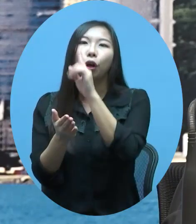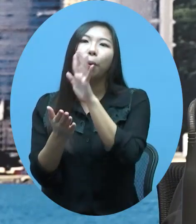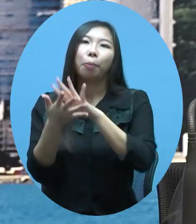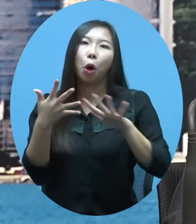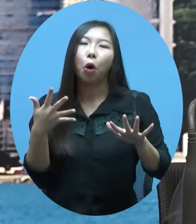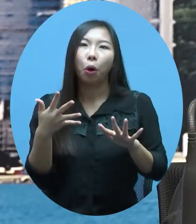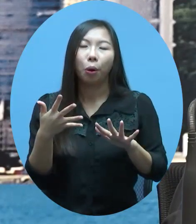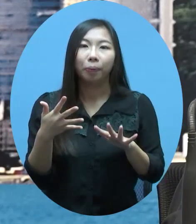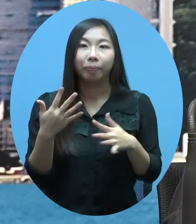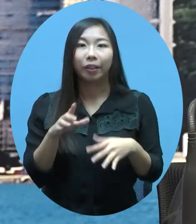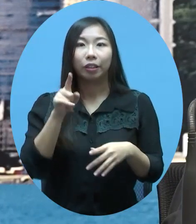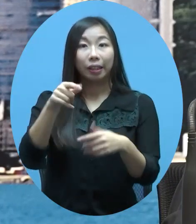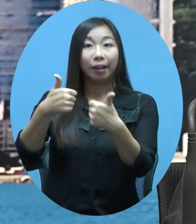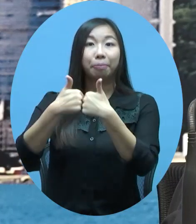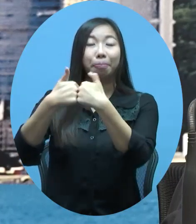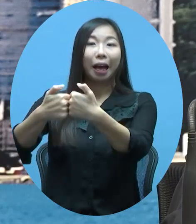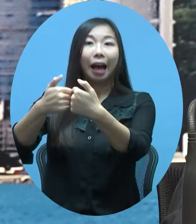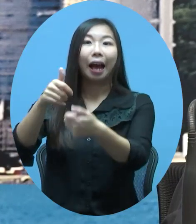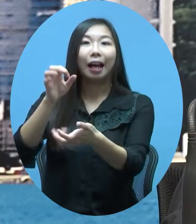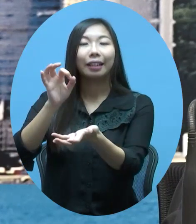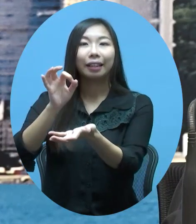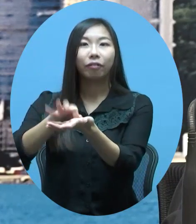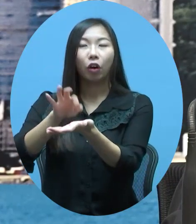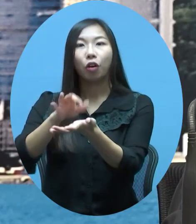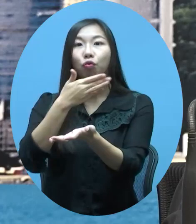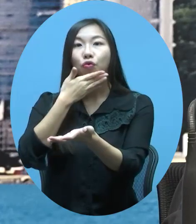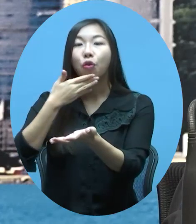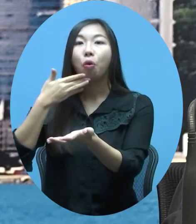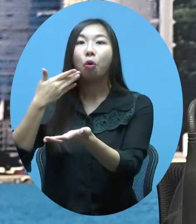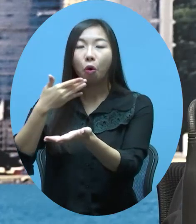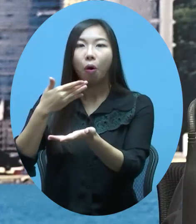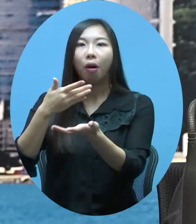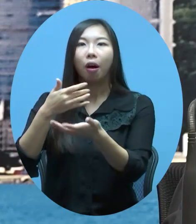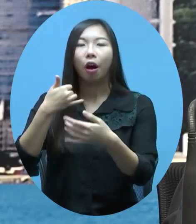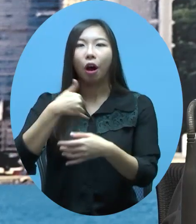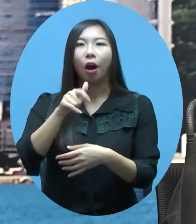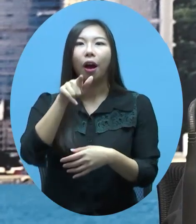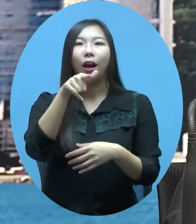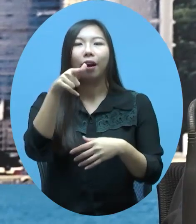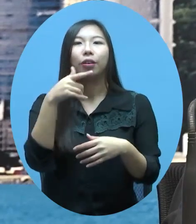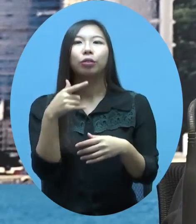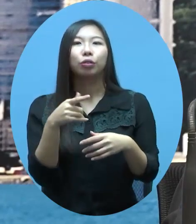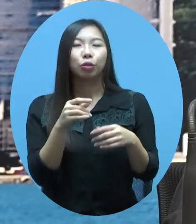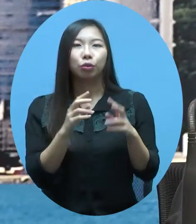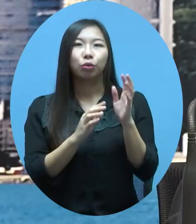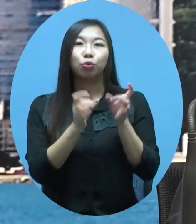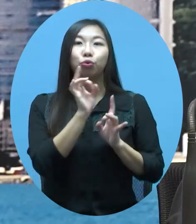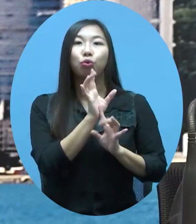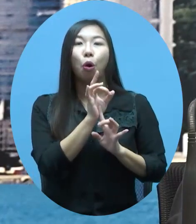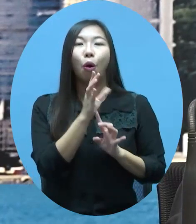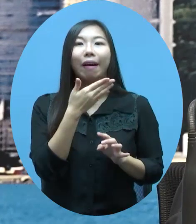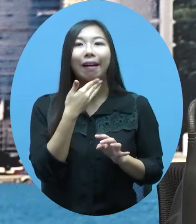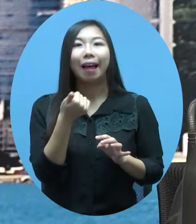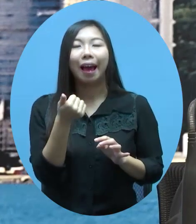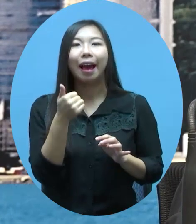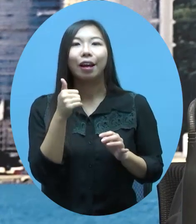我講個婚禮咧，就因為佢哋係朝頭早一早就去咗祝麗苑嗰度咧，就去女